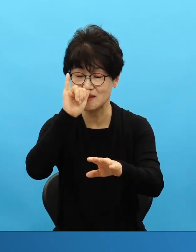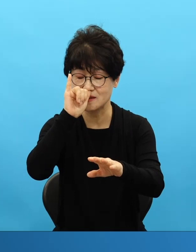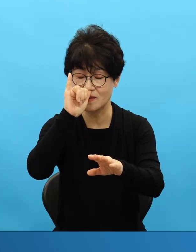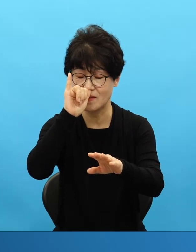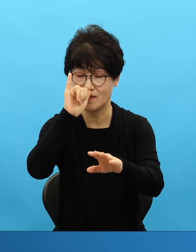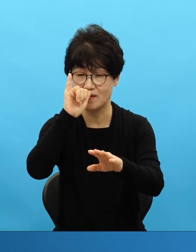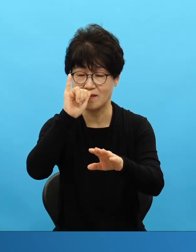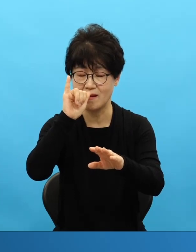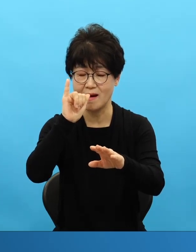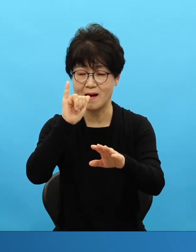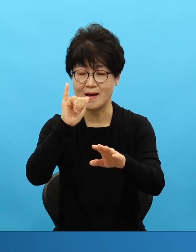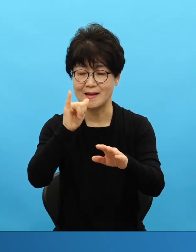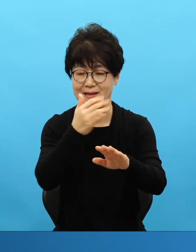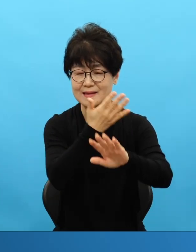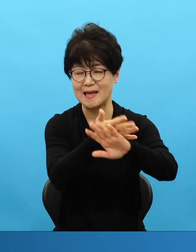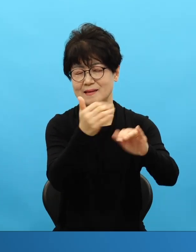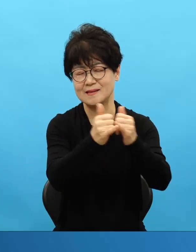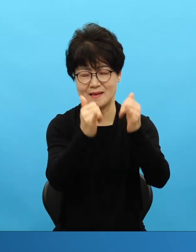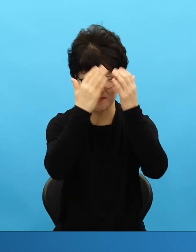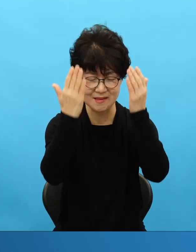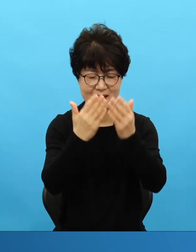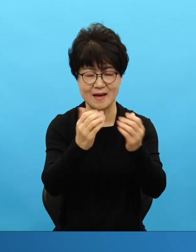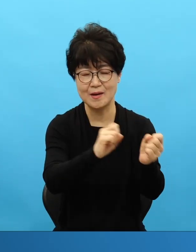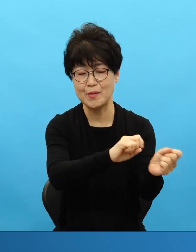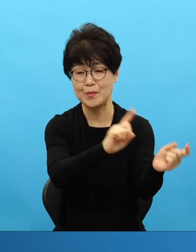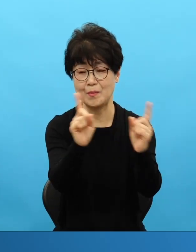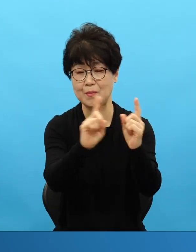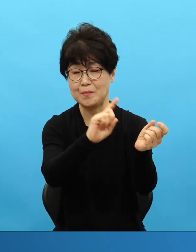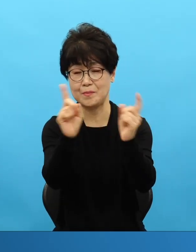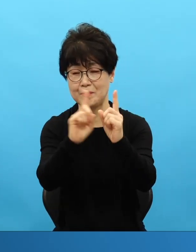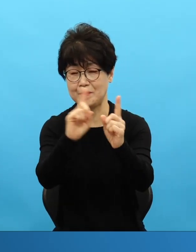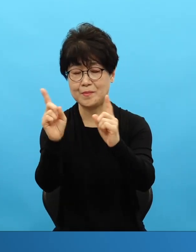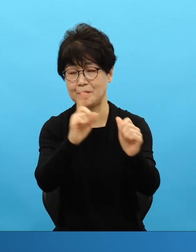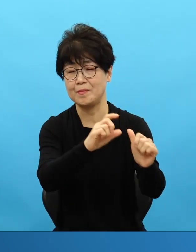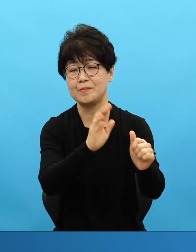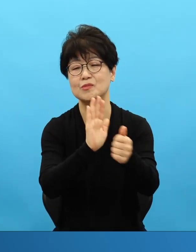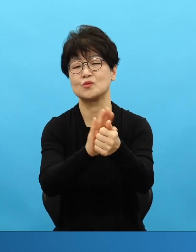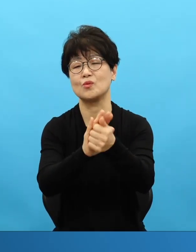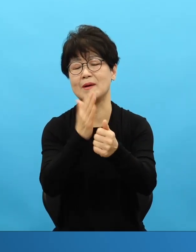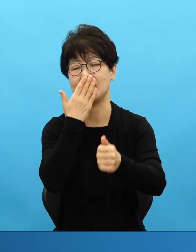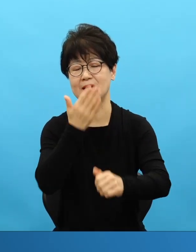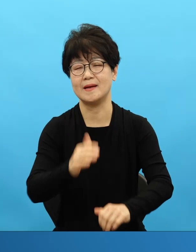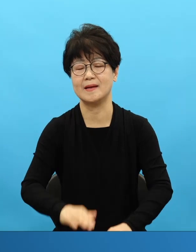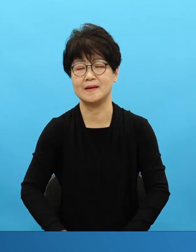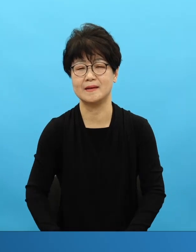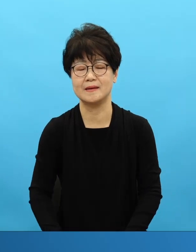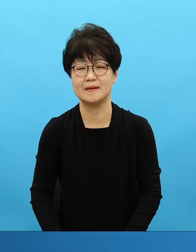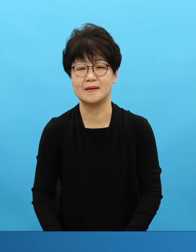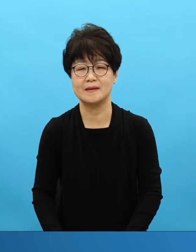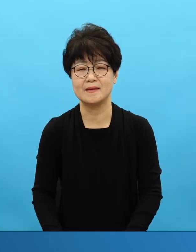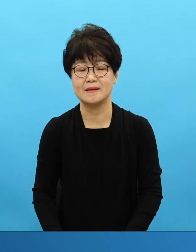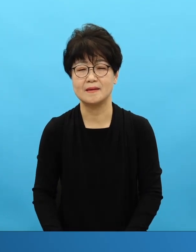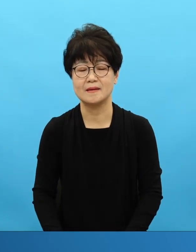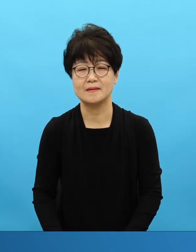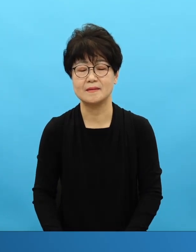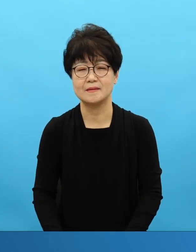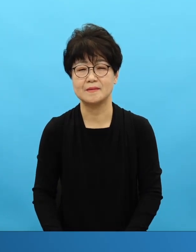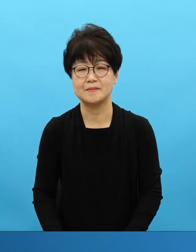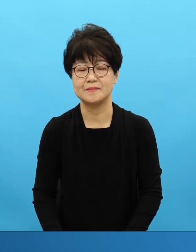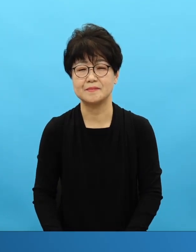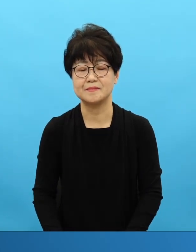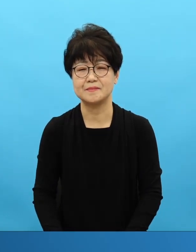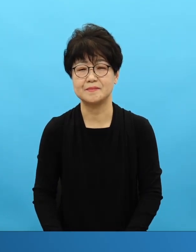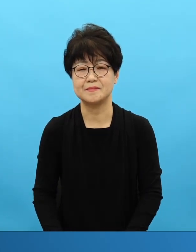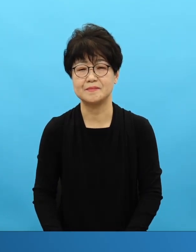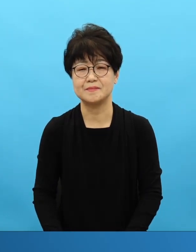응답 받으면 다 살릴 수 있어요. Just don't be deceived. It's not the husband or the wife's fault. If you receive the answer, everyone will live. 그런데 나는 왜